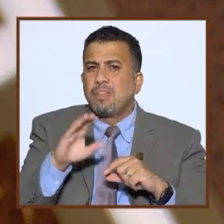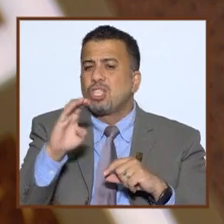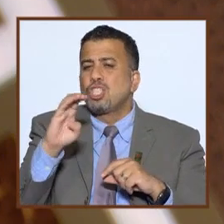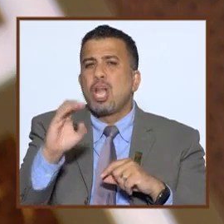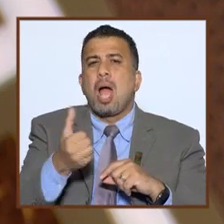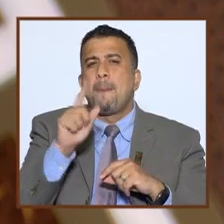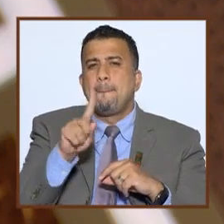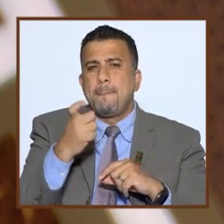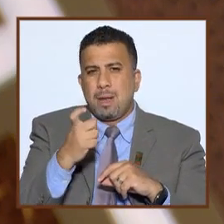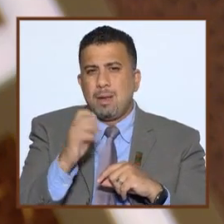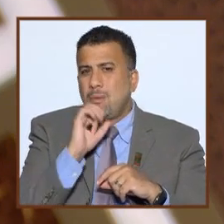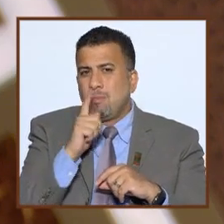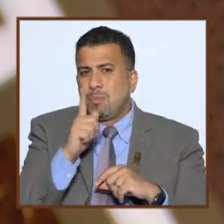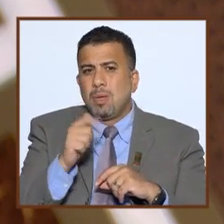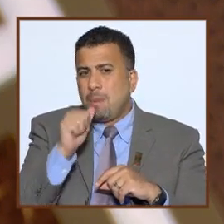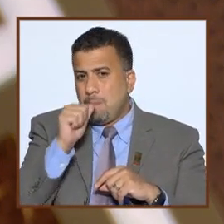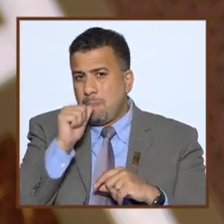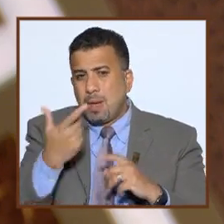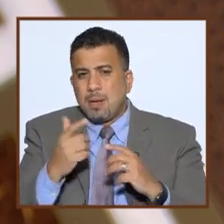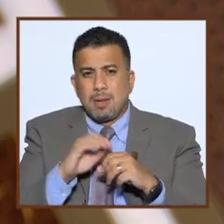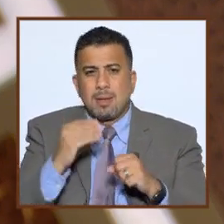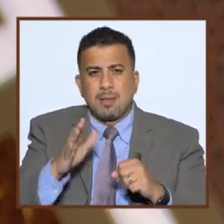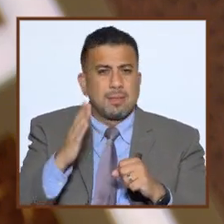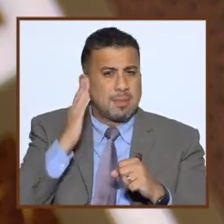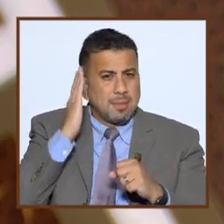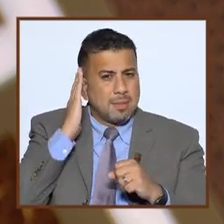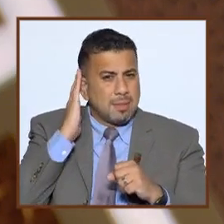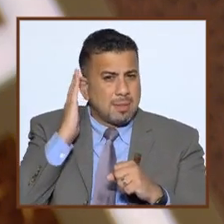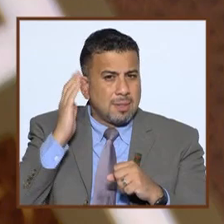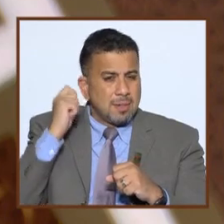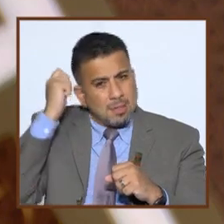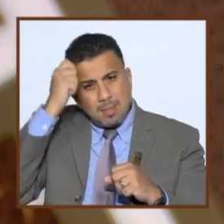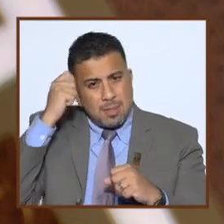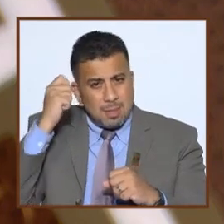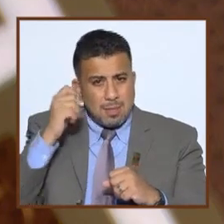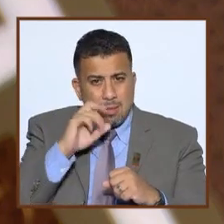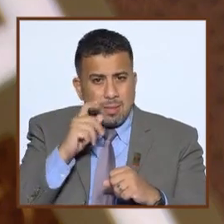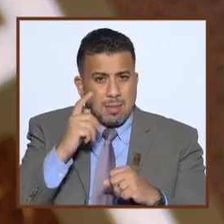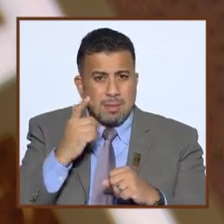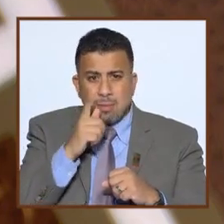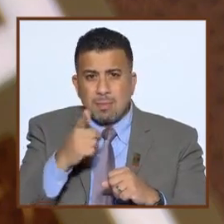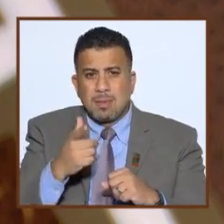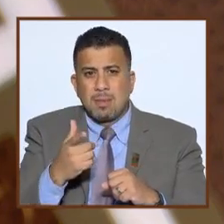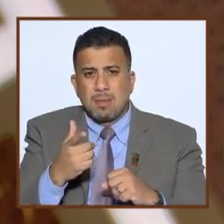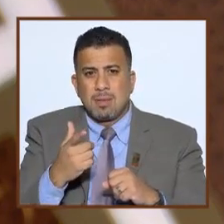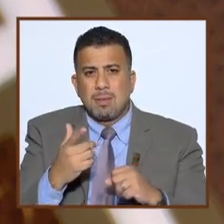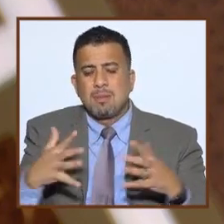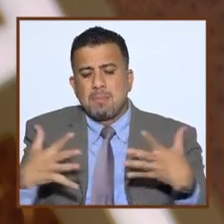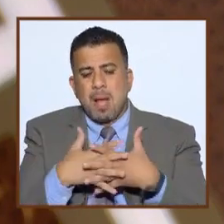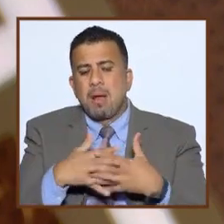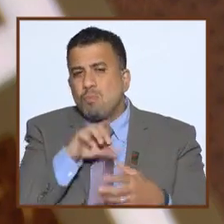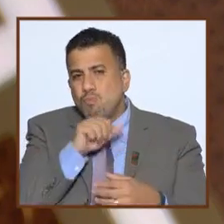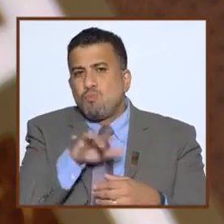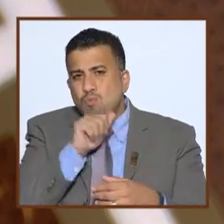ان ما كان انما يكفيه ان يعصب على راسه وان يغسل ويتيمم فقالوا جمع النبي